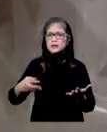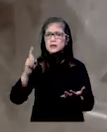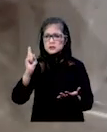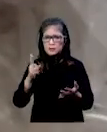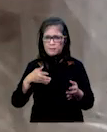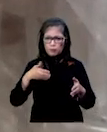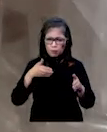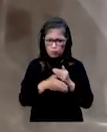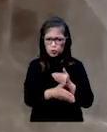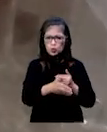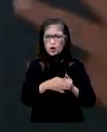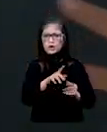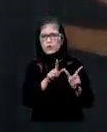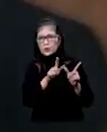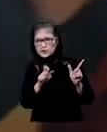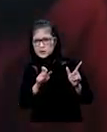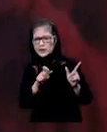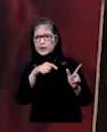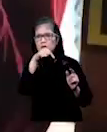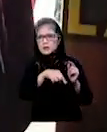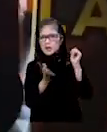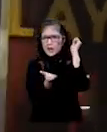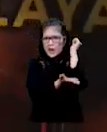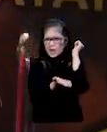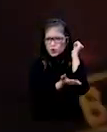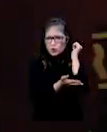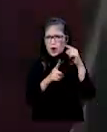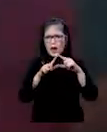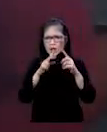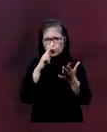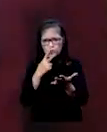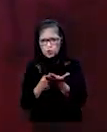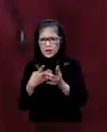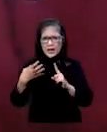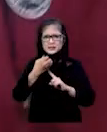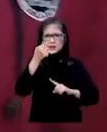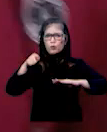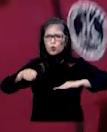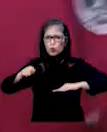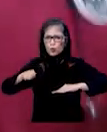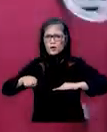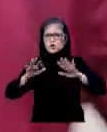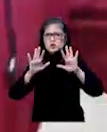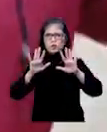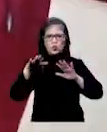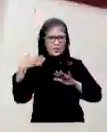bekas sebagai barang bukti. Akibat perbuatannya, pelaku dijerat pasal berlapis dengan ancaman 10 tahun